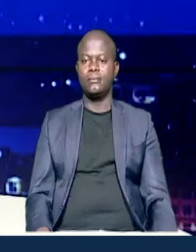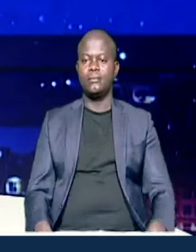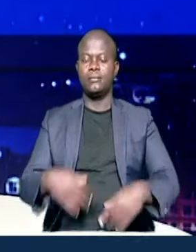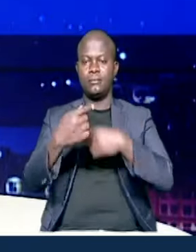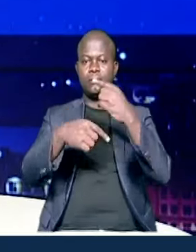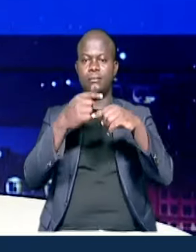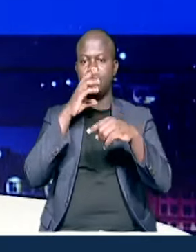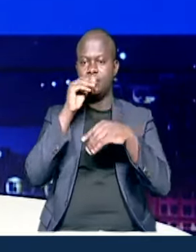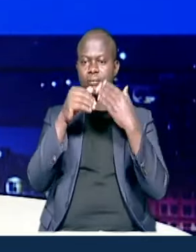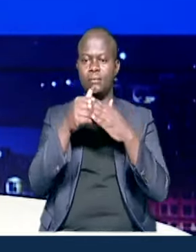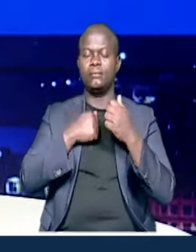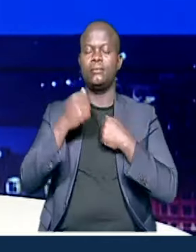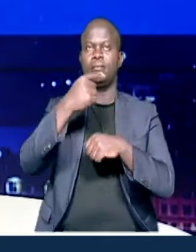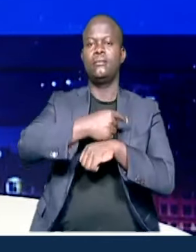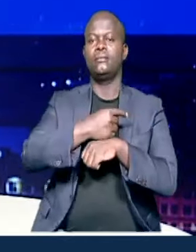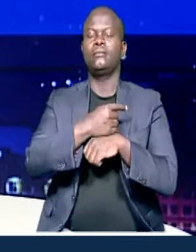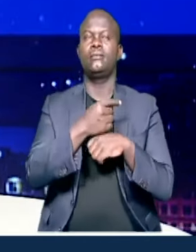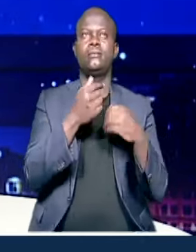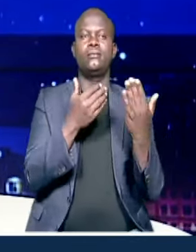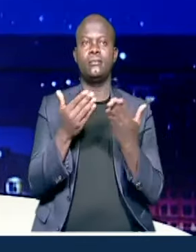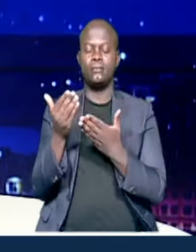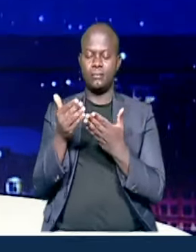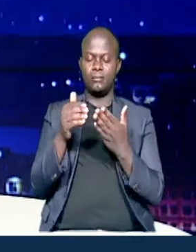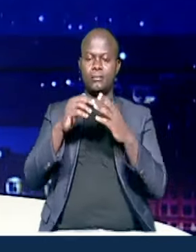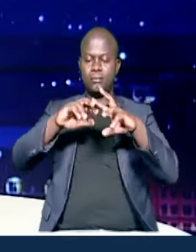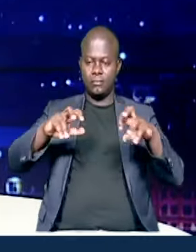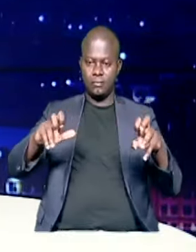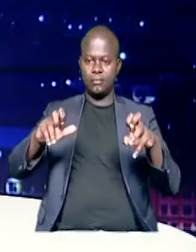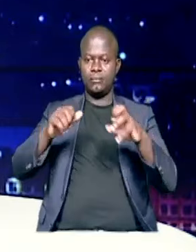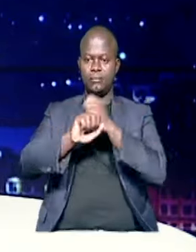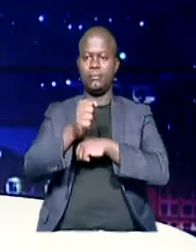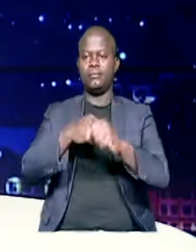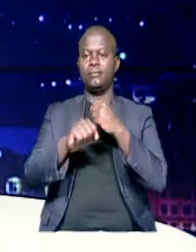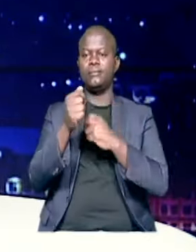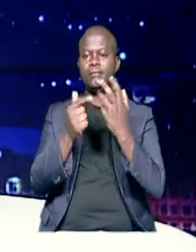tukivuga kandi kuri Rwanda Day reka tugaruke ku cyegeranyo kigaruka kuri iki gikorwa